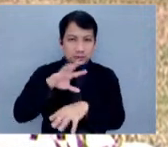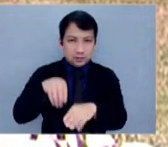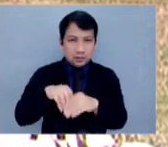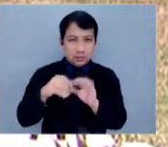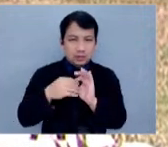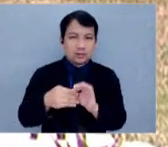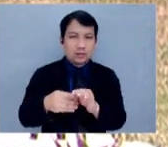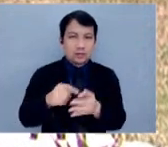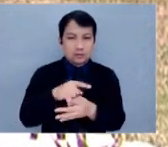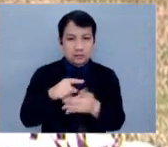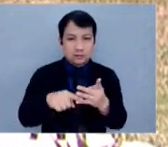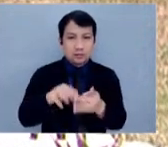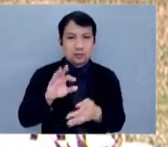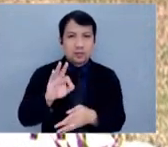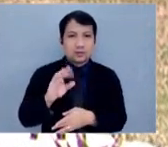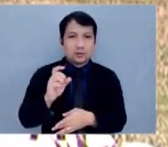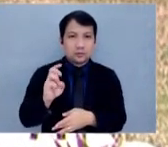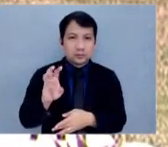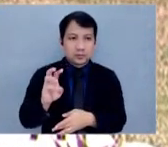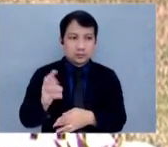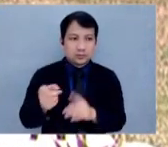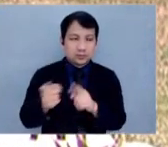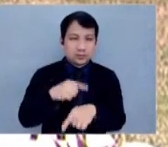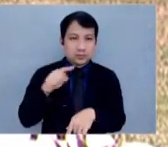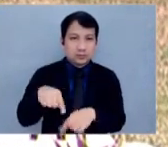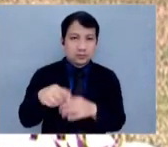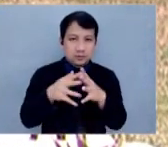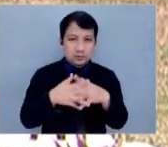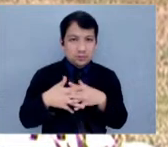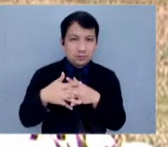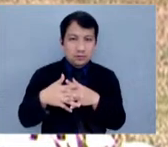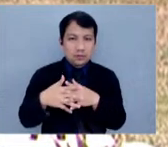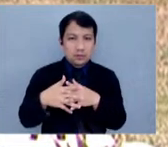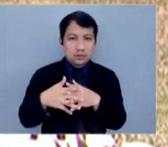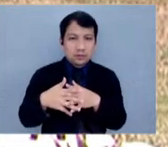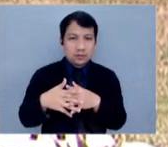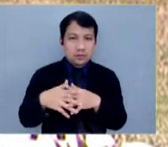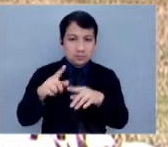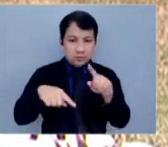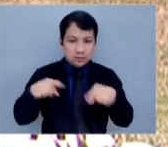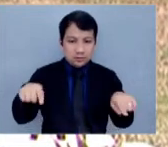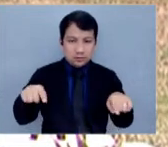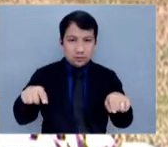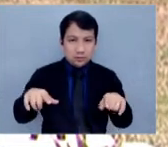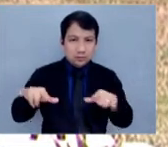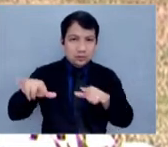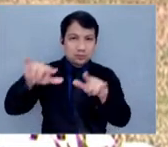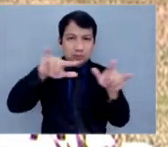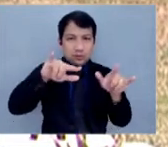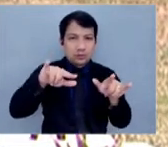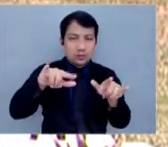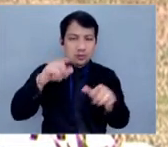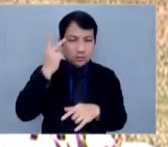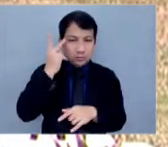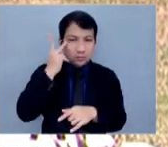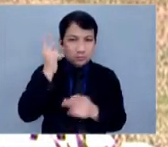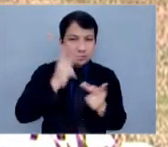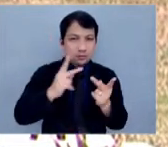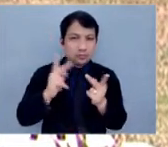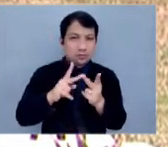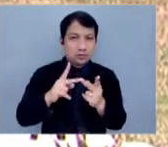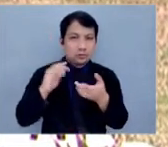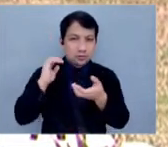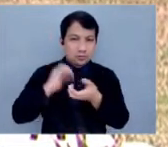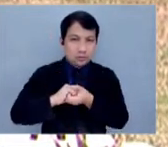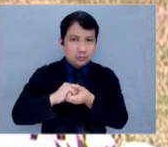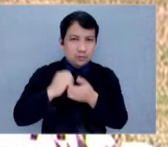ding F-16 fighter jets mula naman sa Amerika. Bagamat magkakaibang mga eroplano, iisa ang kanilang layunin na paigtingin ng alyansa hanggang